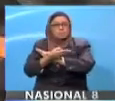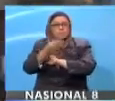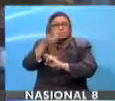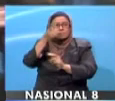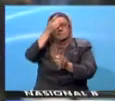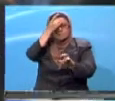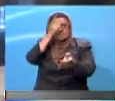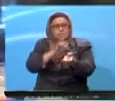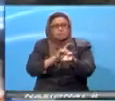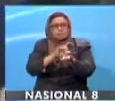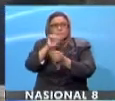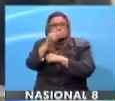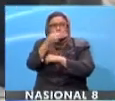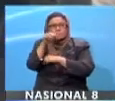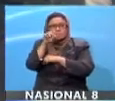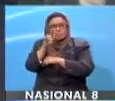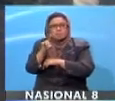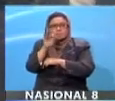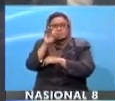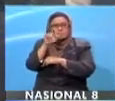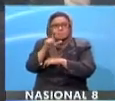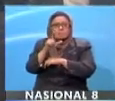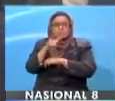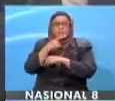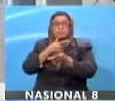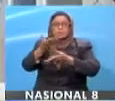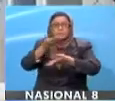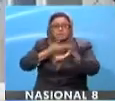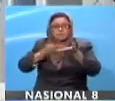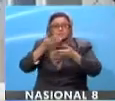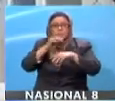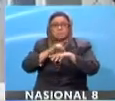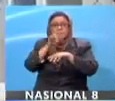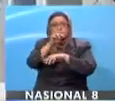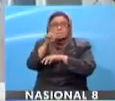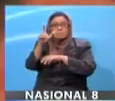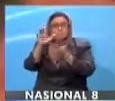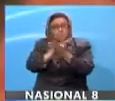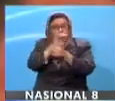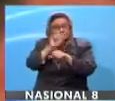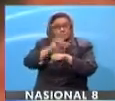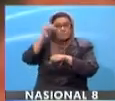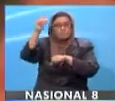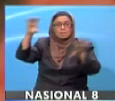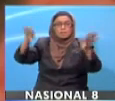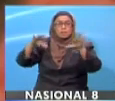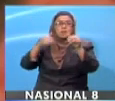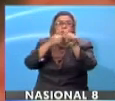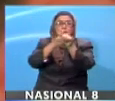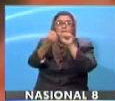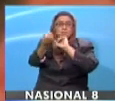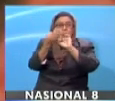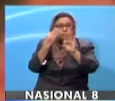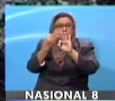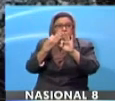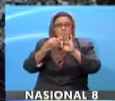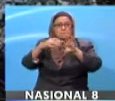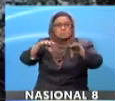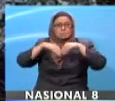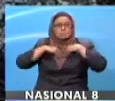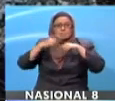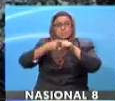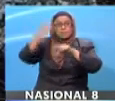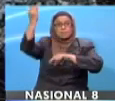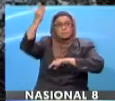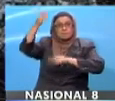Dato' Dr. Ahmad Faizal bercakap dalam sidang media di Ibu Negara. Kertas kerja akan dibentangkan berdasarkan kepada maklum balas yang diperolehi dari persidangan